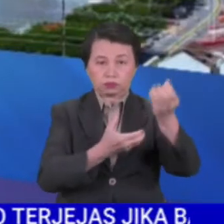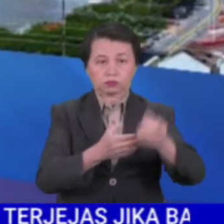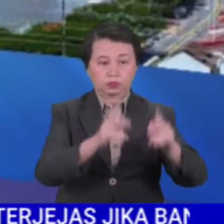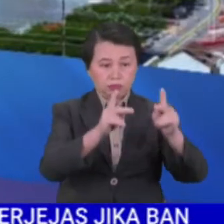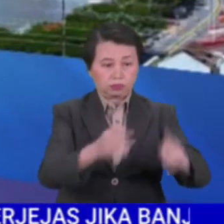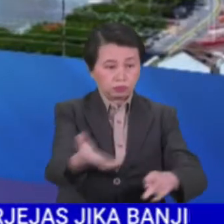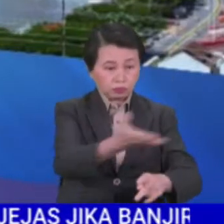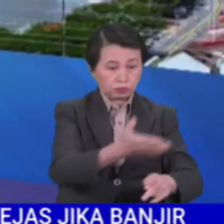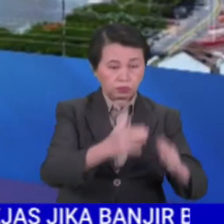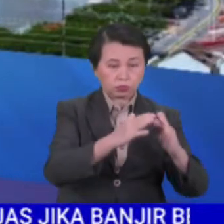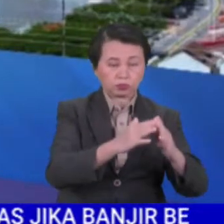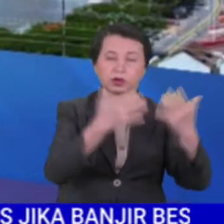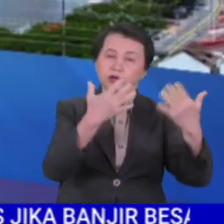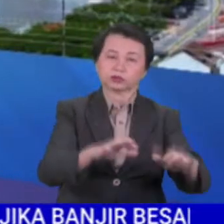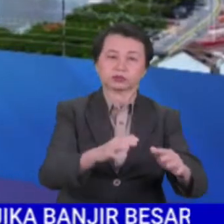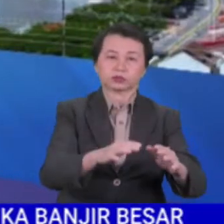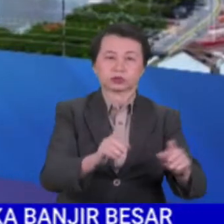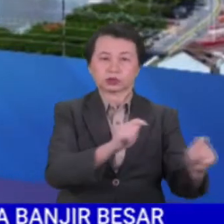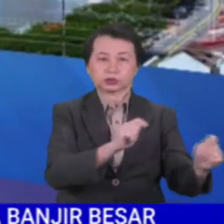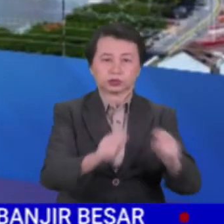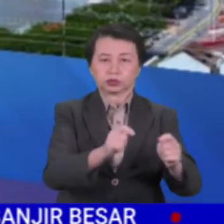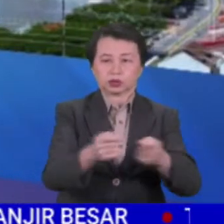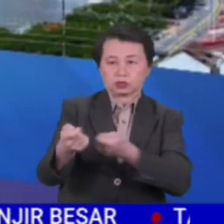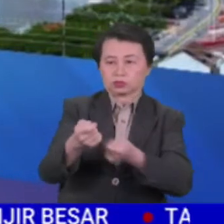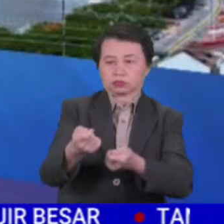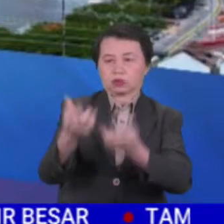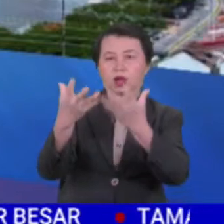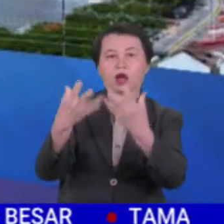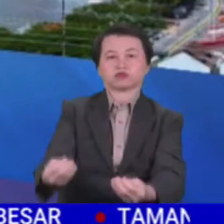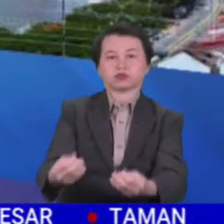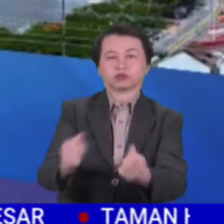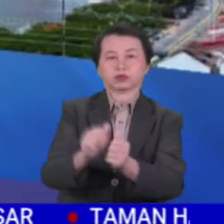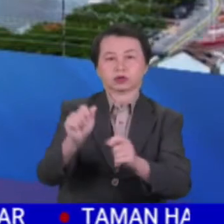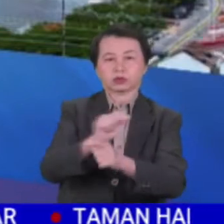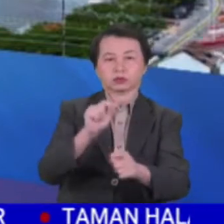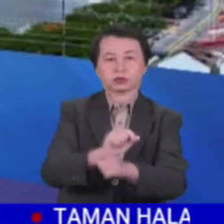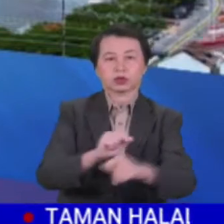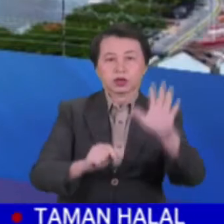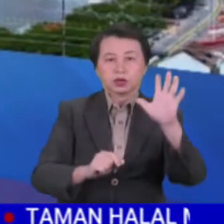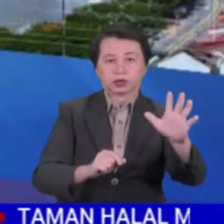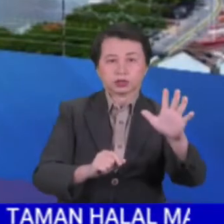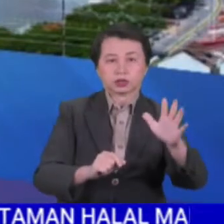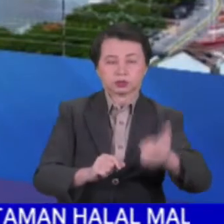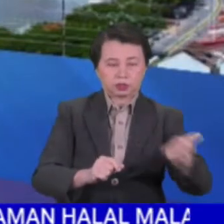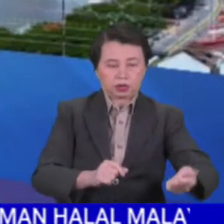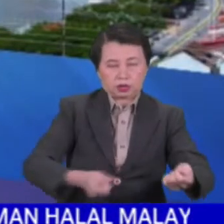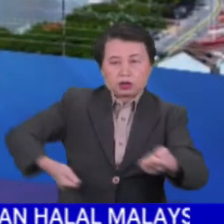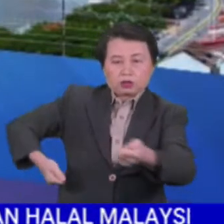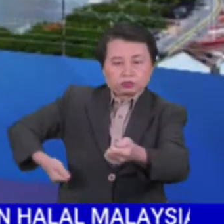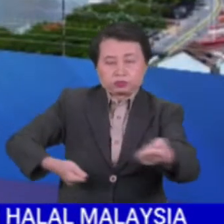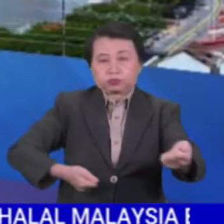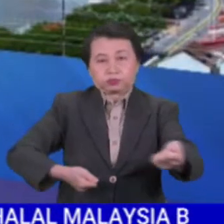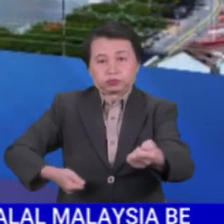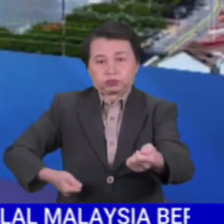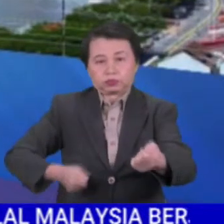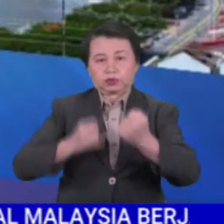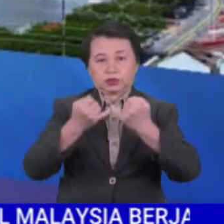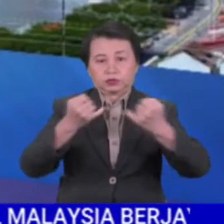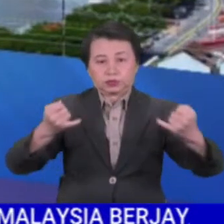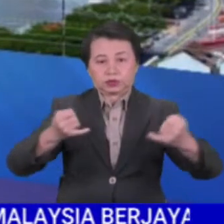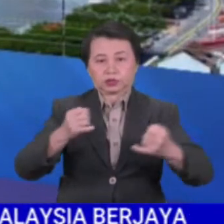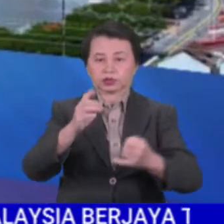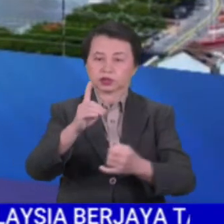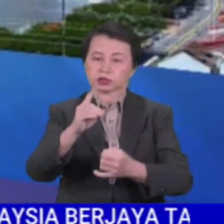rumah panjang tersebut telah bertindak memadamkan kebakaran dengan menggunakan 5 unit alat pemadam api jenis